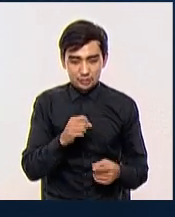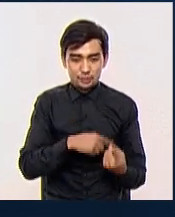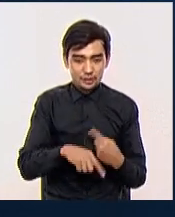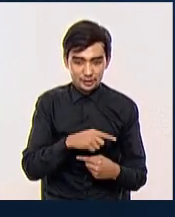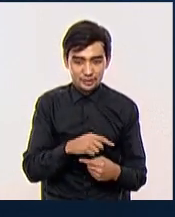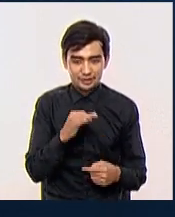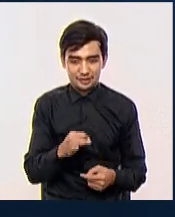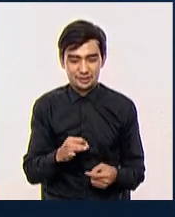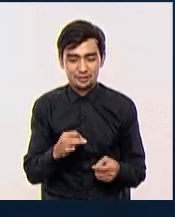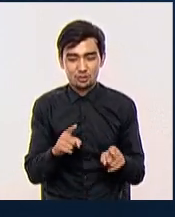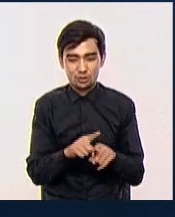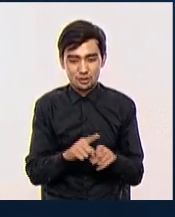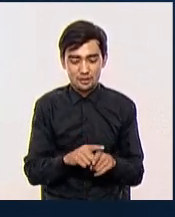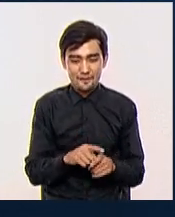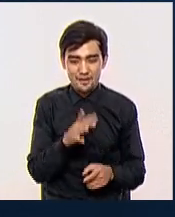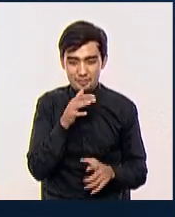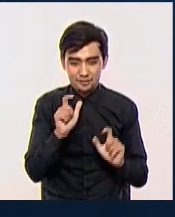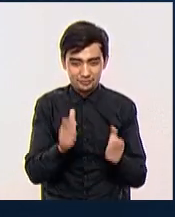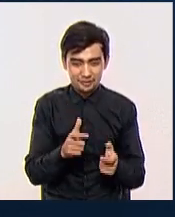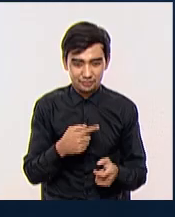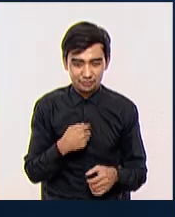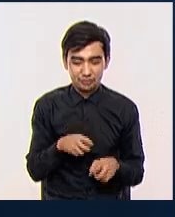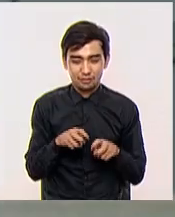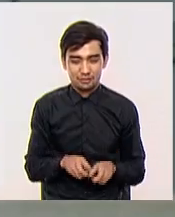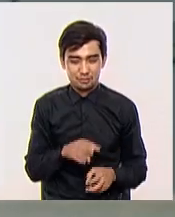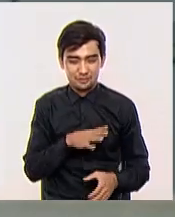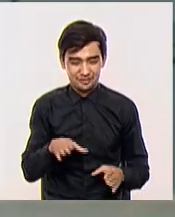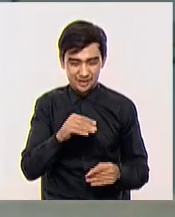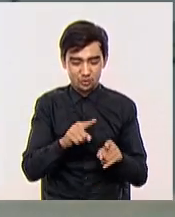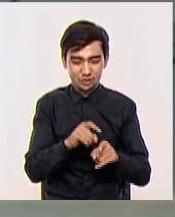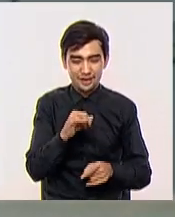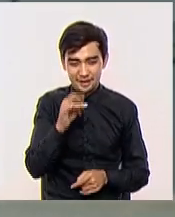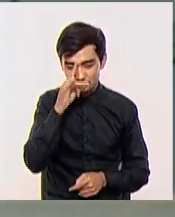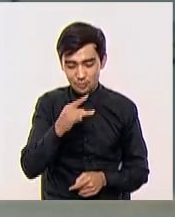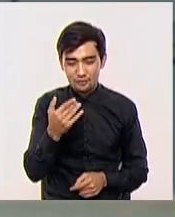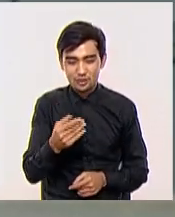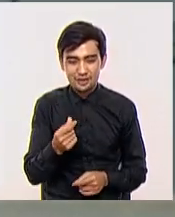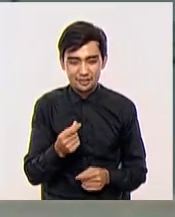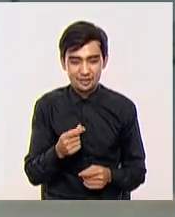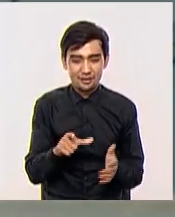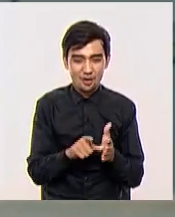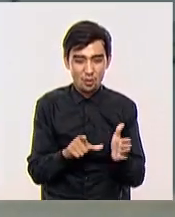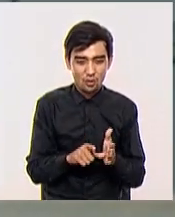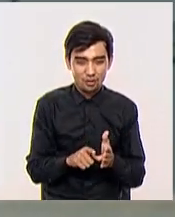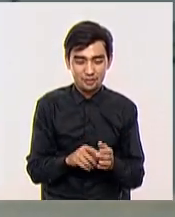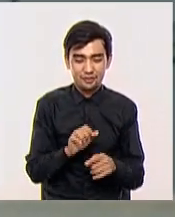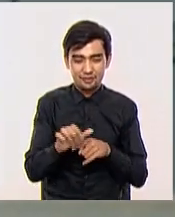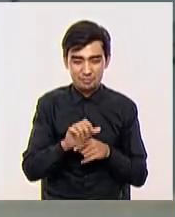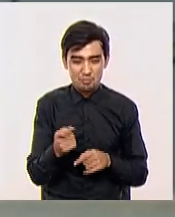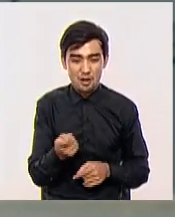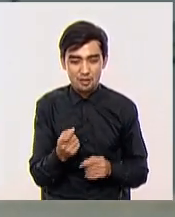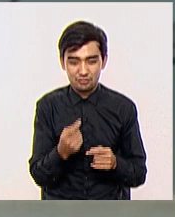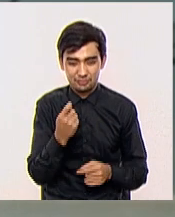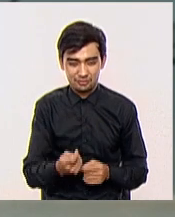бәрі енді пандемия деп қамалып отырдық. Сондықтан республикалық бюджетке салықтардың деңгейі төмендегенде